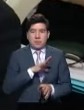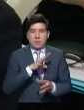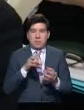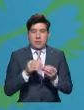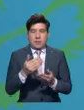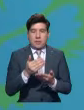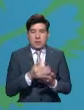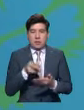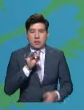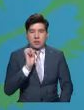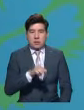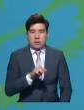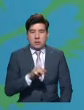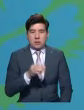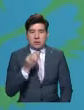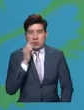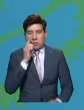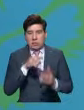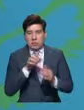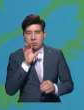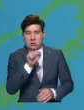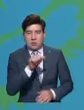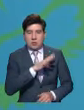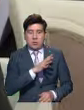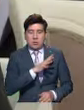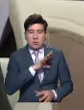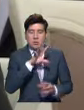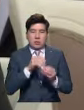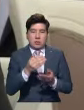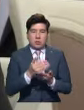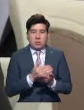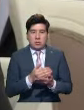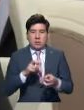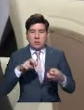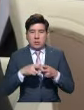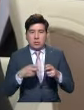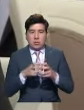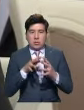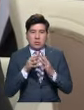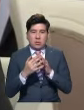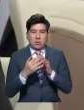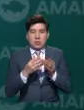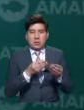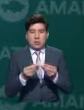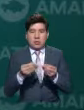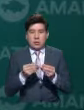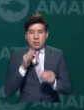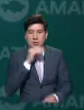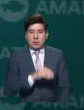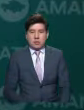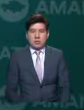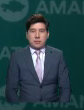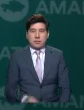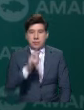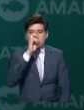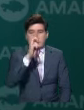нәтижесін депутаттар да байқаған. Әсіресе аудан, шағын шаһарлар мен ауыл проблемасын шешуде тиімді дейді. Бұл госорган